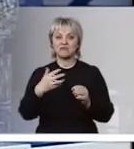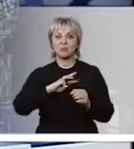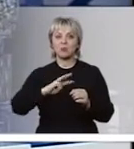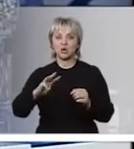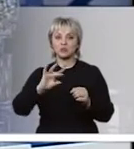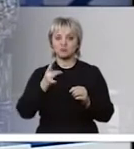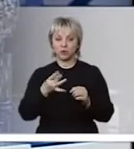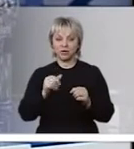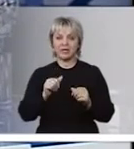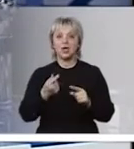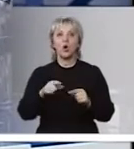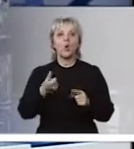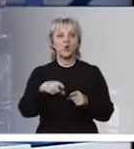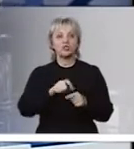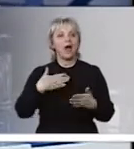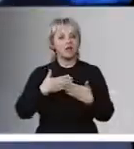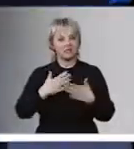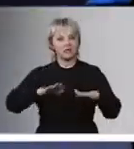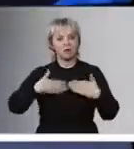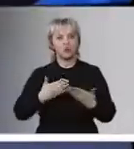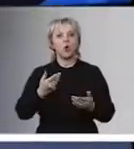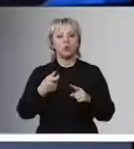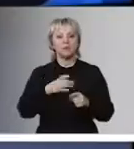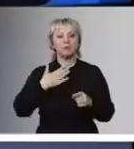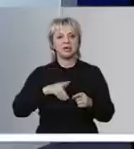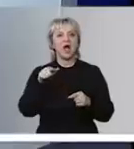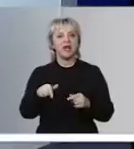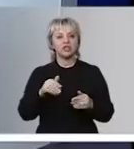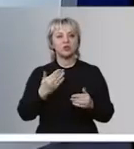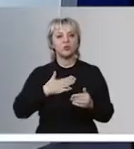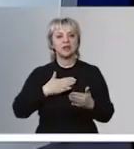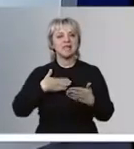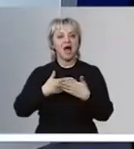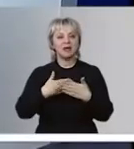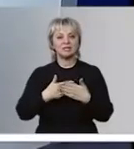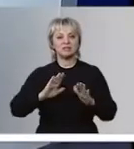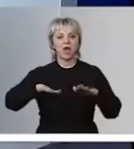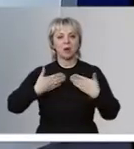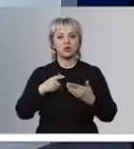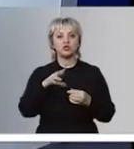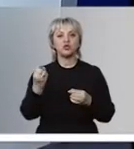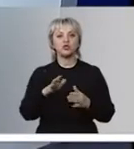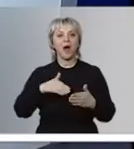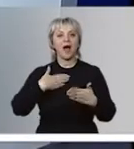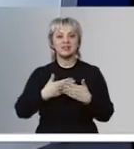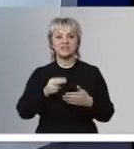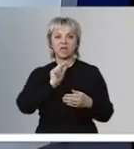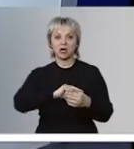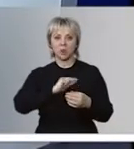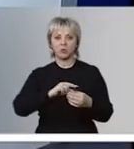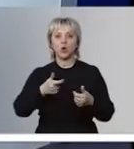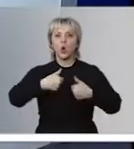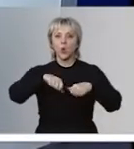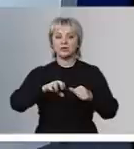уже миллионов рублей. И очень активно обращаются. Приятно. Они у нас активно обращаются, но еще активнее